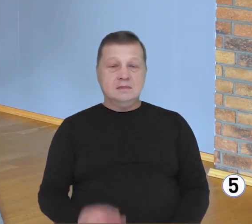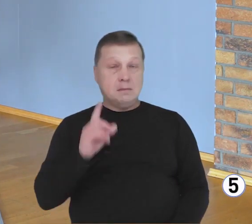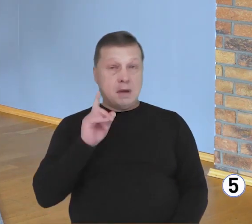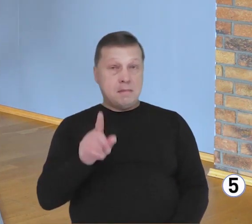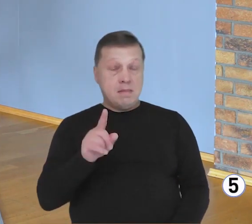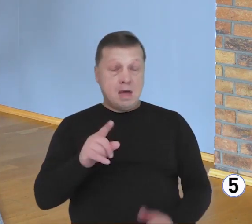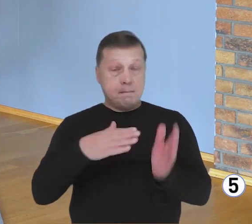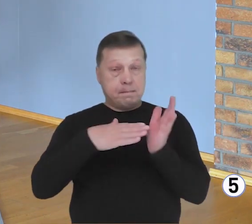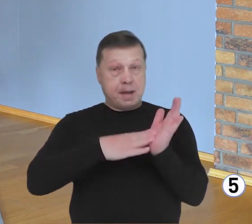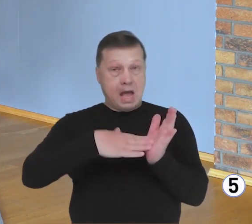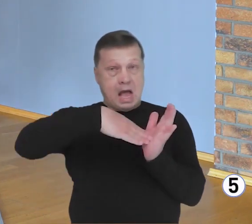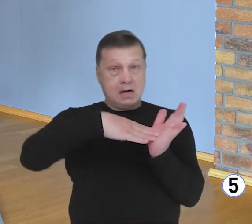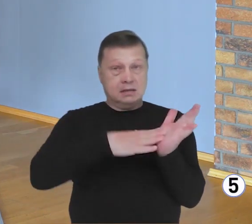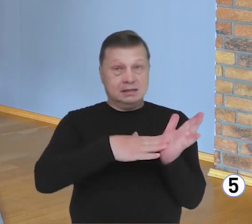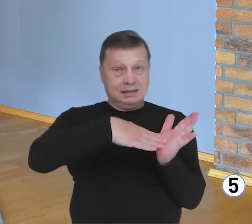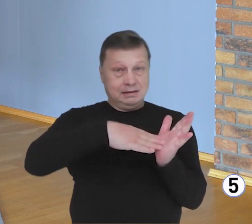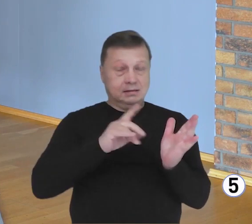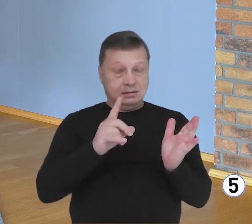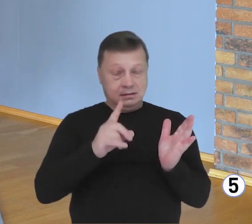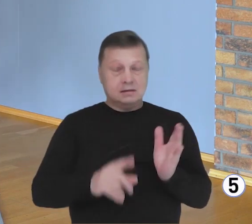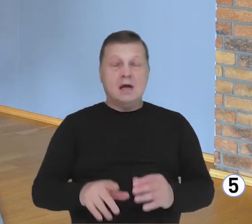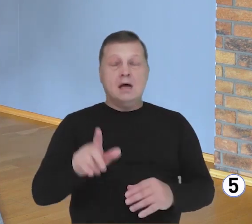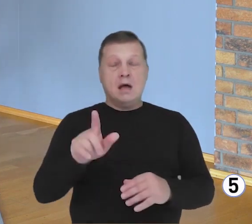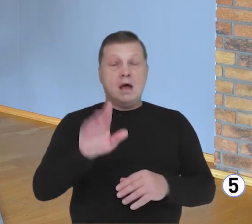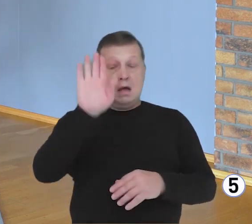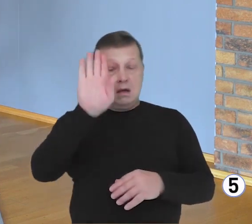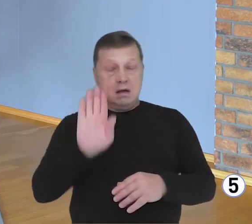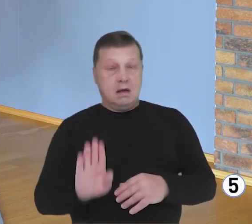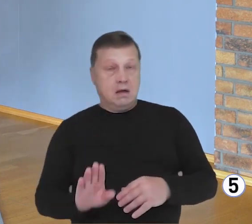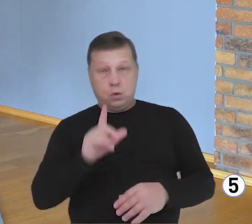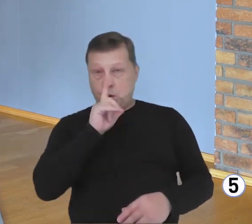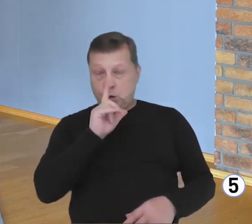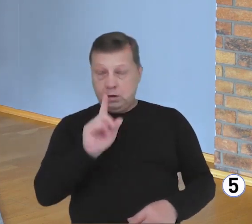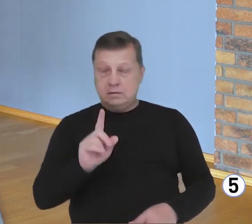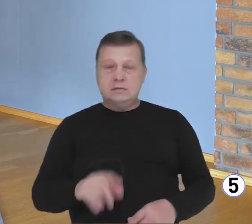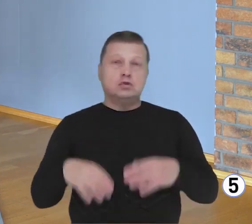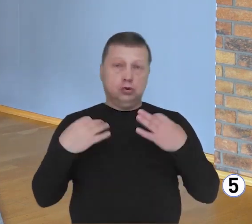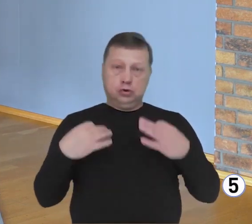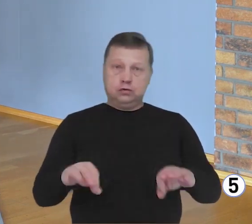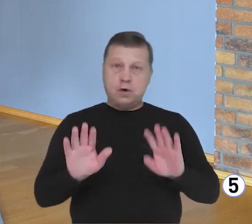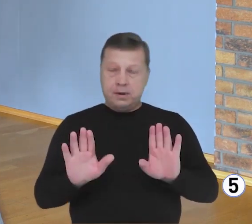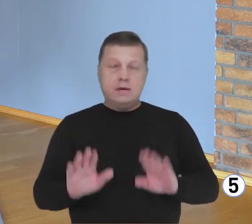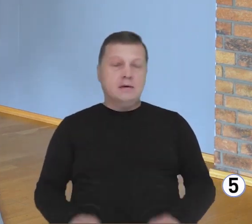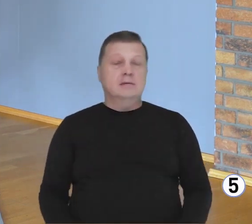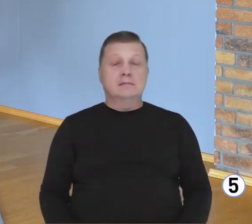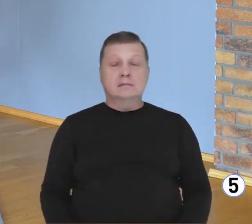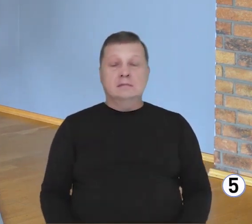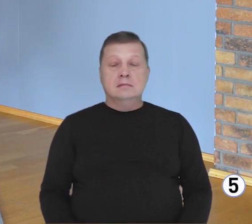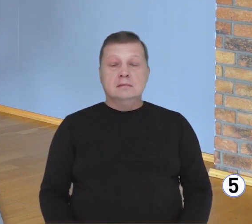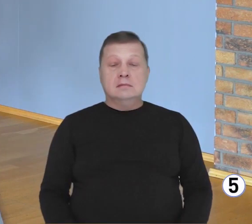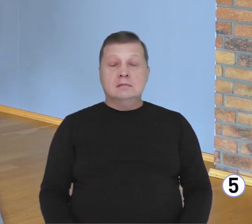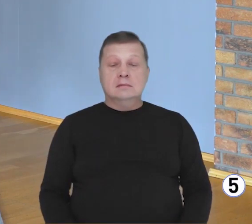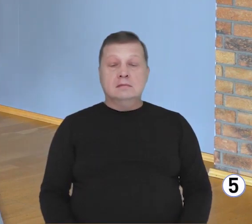Pamiętajcie, z tyłu stoicie na palcach. Pionowo schodzicie w dół. Zamiast swobodnie.